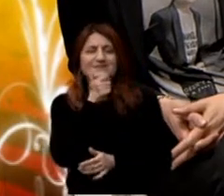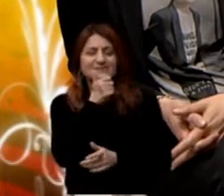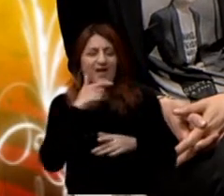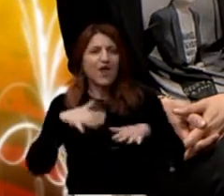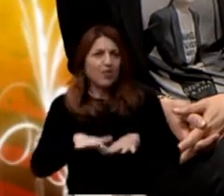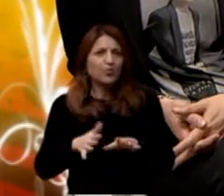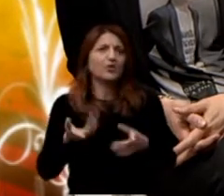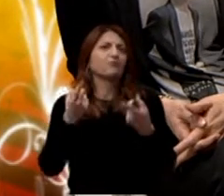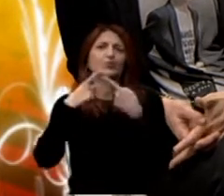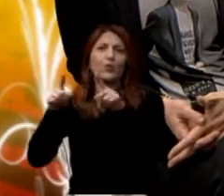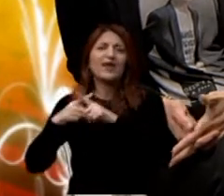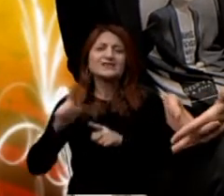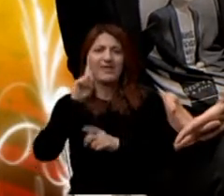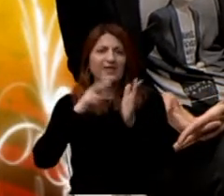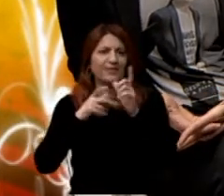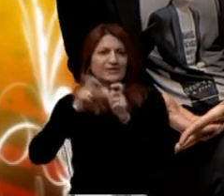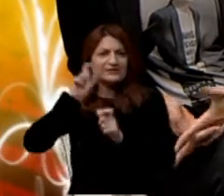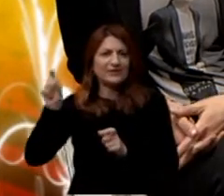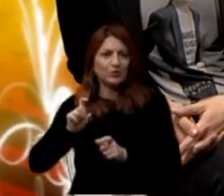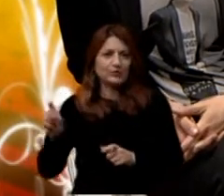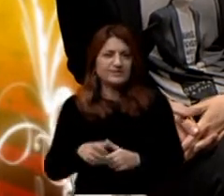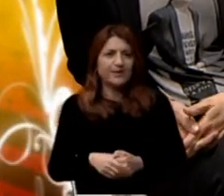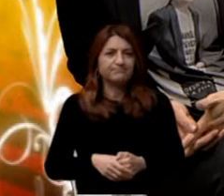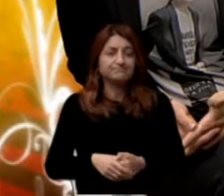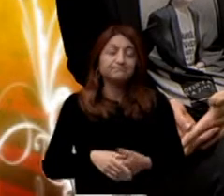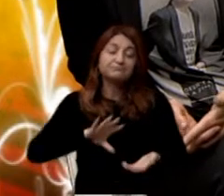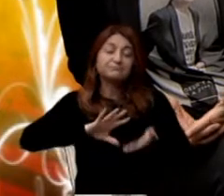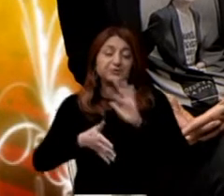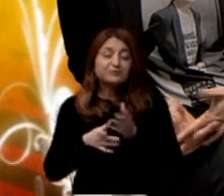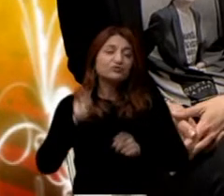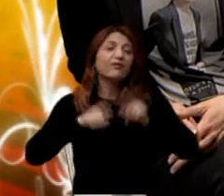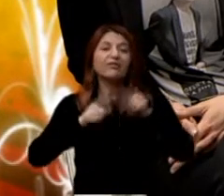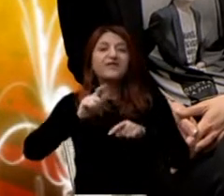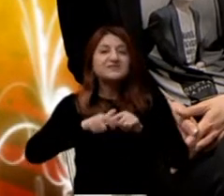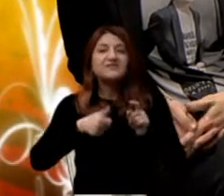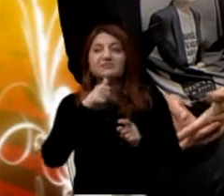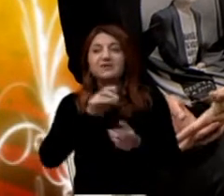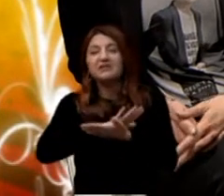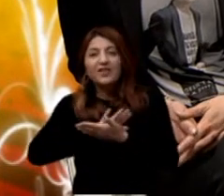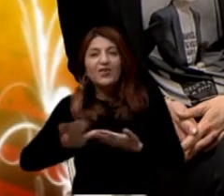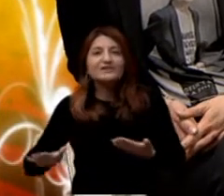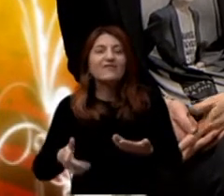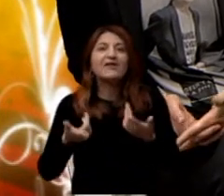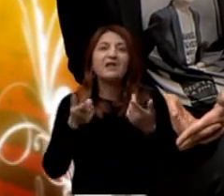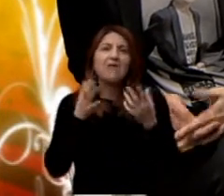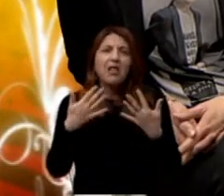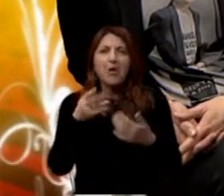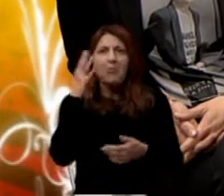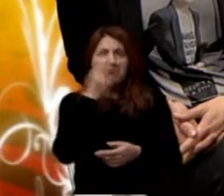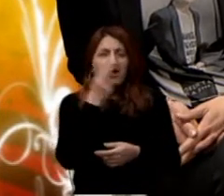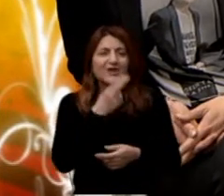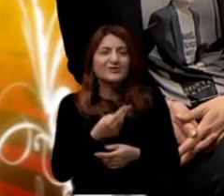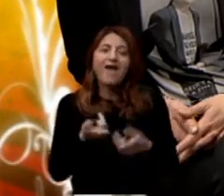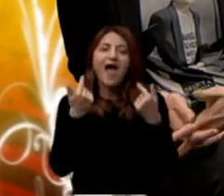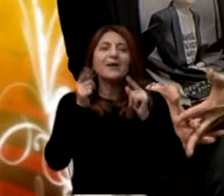raznim institucijama. Jer neke stvari su možda jednostavne i same po sebi razumljive, ali morate imati to i